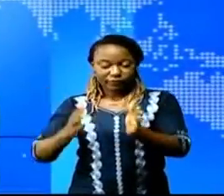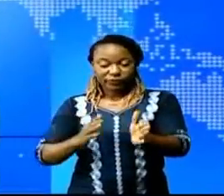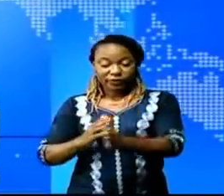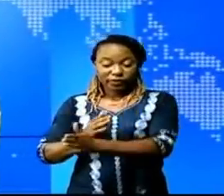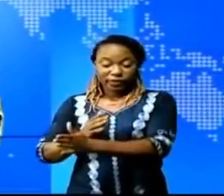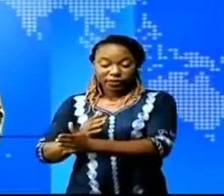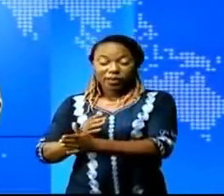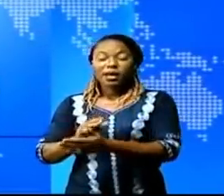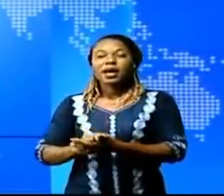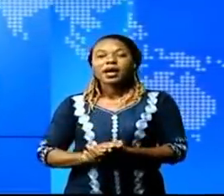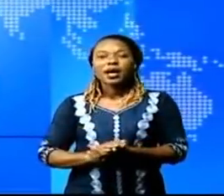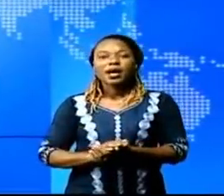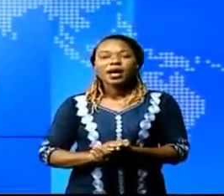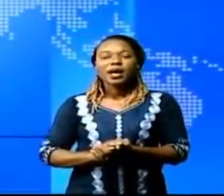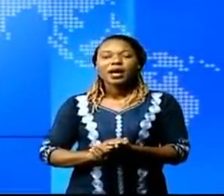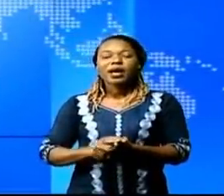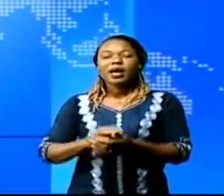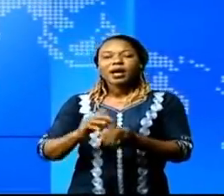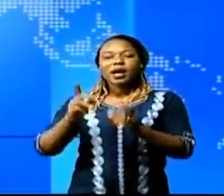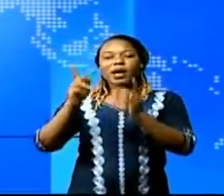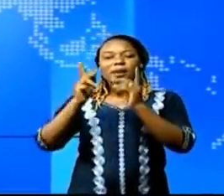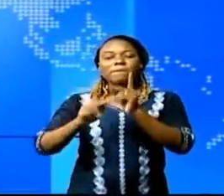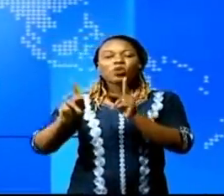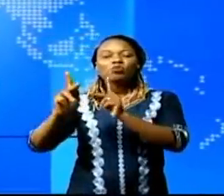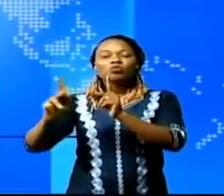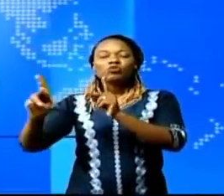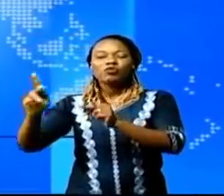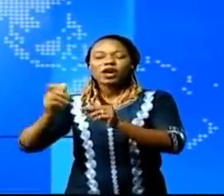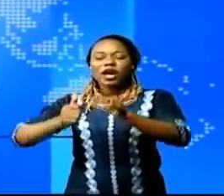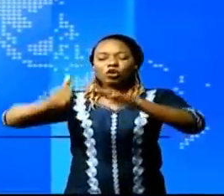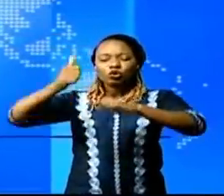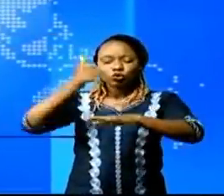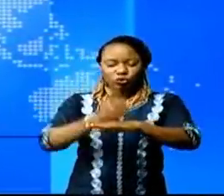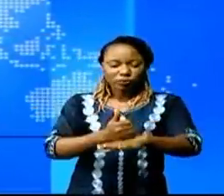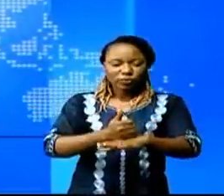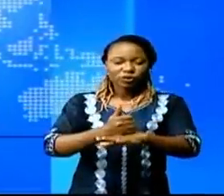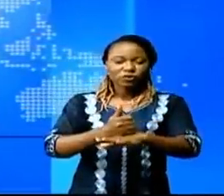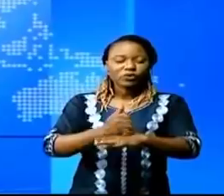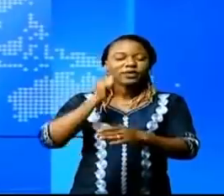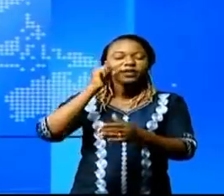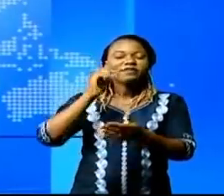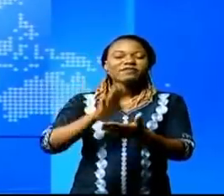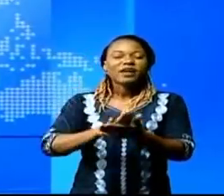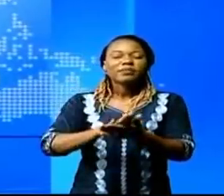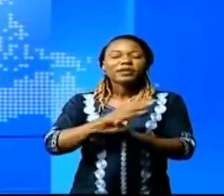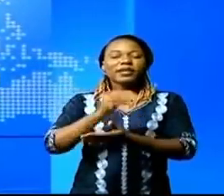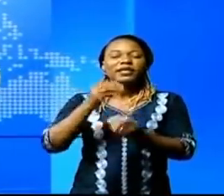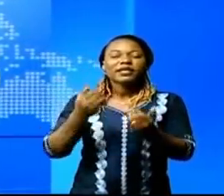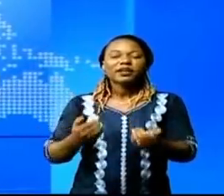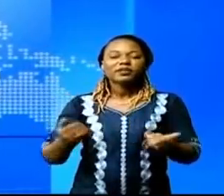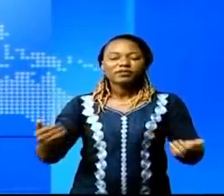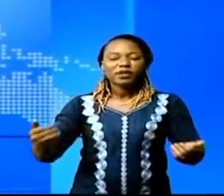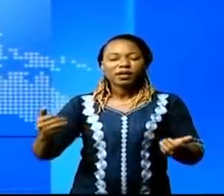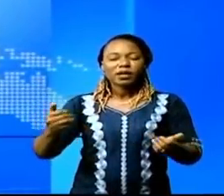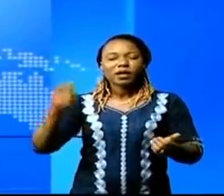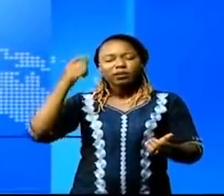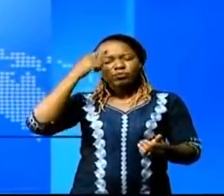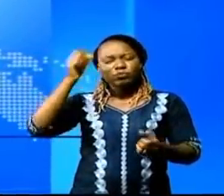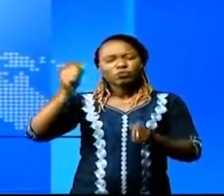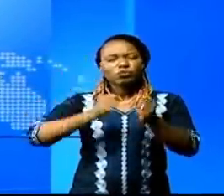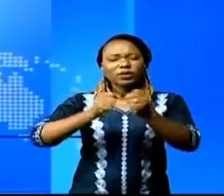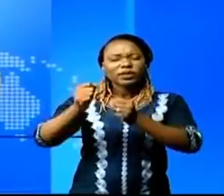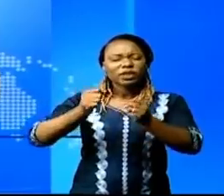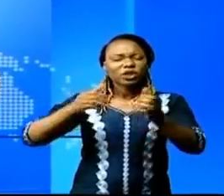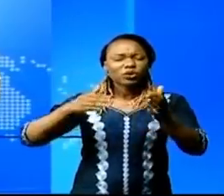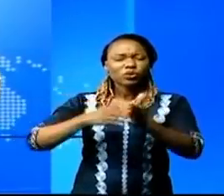Promouvoir l'autonomisation de femmes et de filles ainsi que l'égalité de sexe dans les contextes de lutte contre le changement